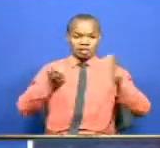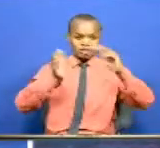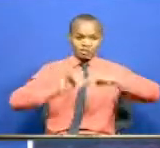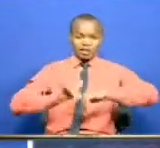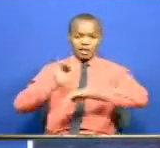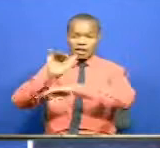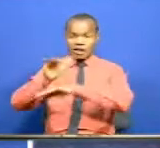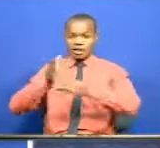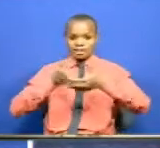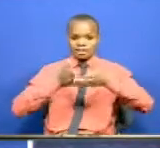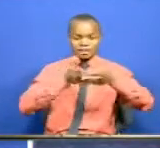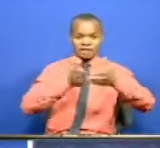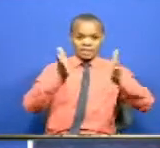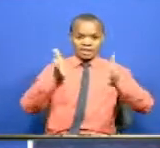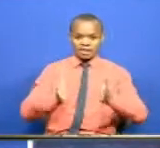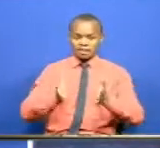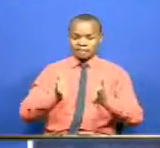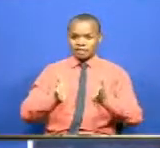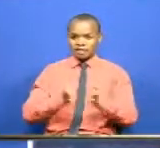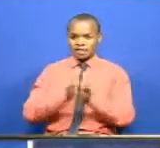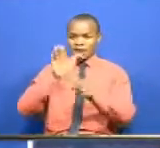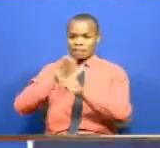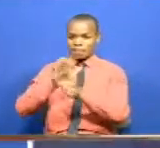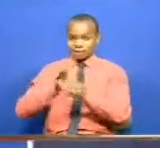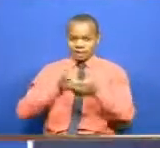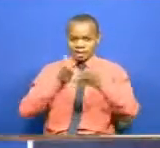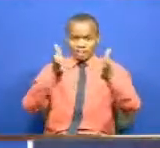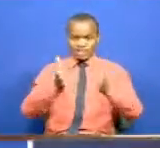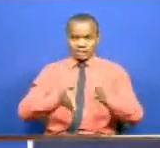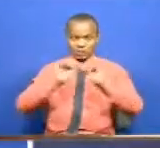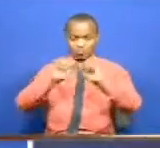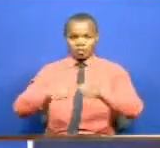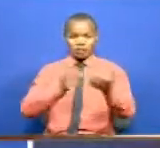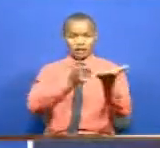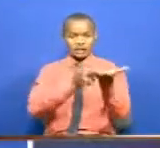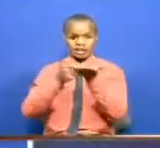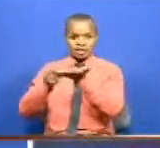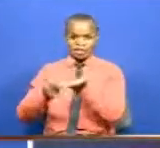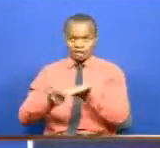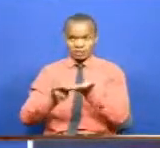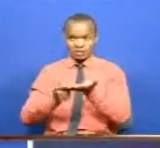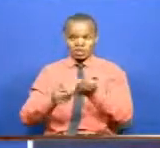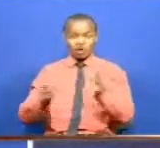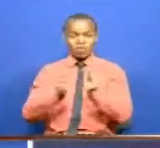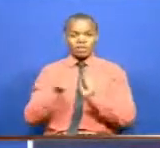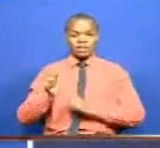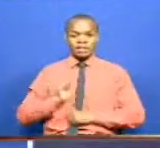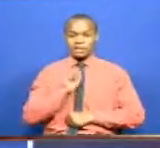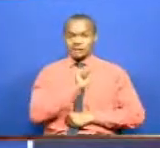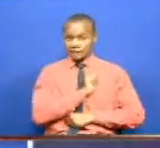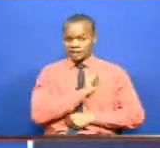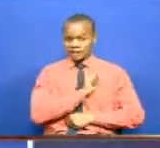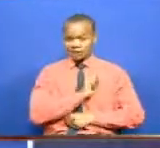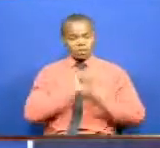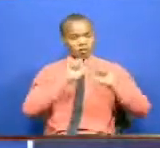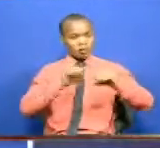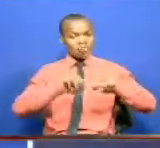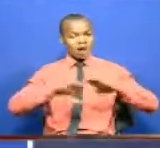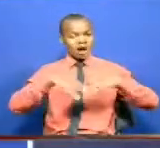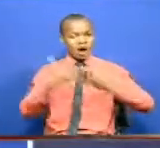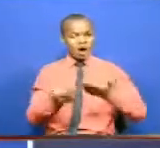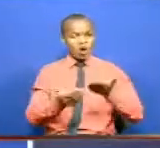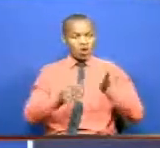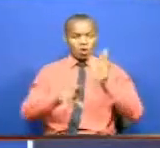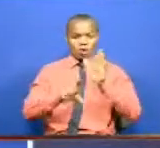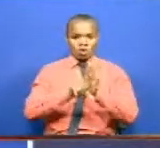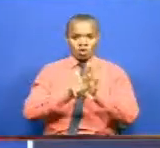kiongozi walio wengi na wale wachache katika bunge la kitaifa kushauriana na wenzao kutoka bunge la seneti kuhusiana na sheria kuhusu